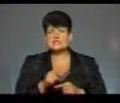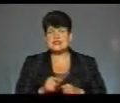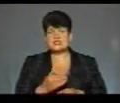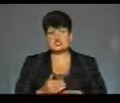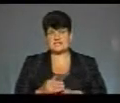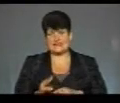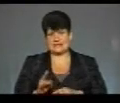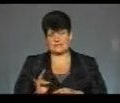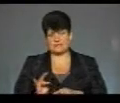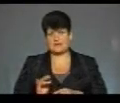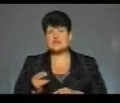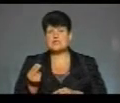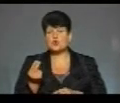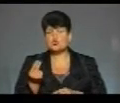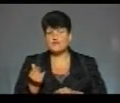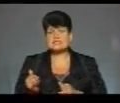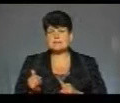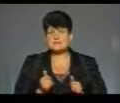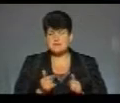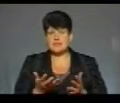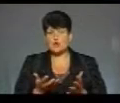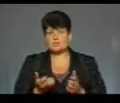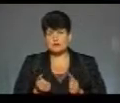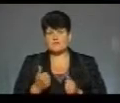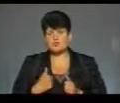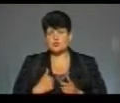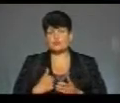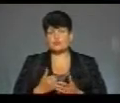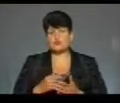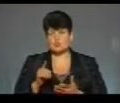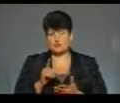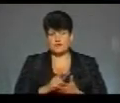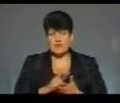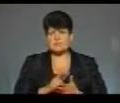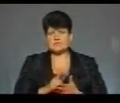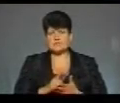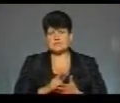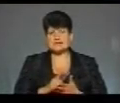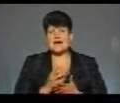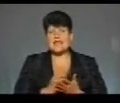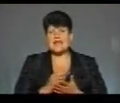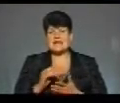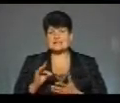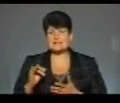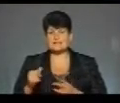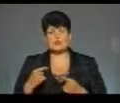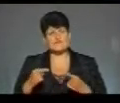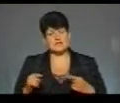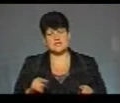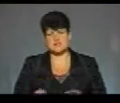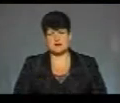частини. І грошове забезпечення, яке отримує військовозобов'язаний і військово-резервіст, воно відрізняється